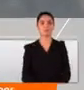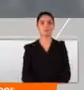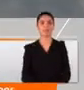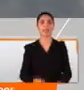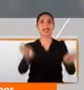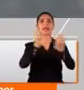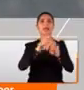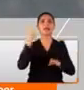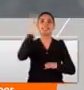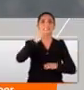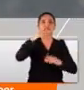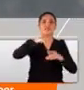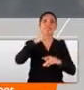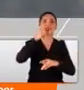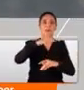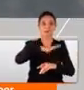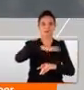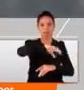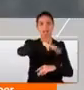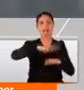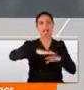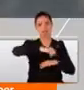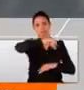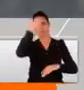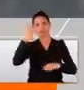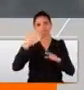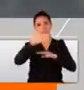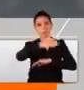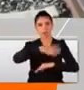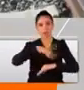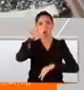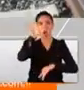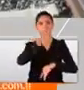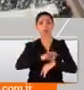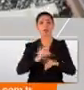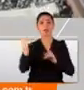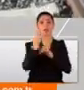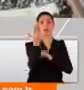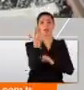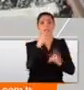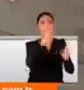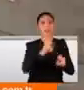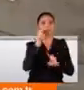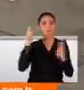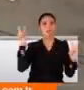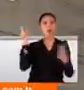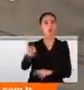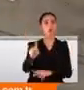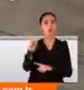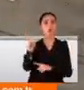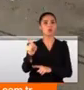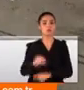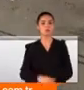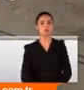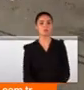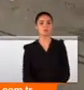Kapalı olan diğer bariyeri ise eliyle kaldırıp geçmek istedi. Tam da o sırada karşıdan gelen treni gördü. El ediyorum ki biraz